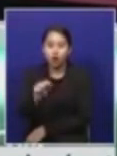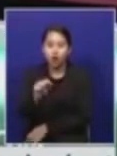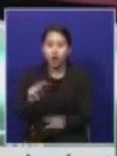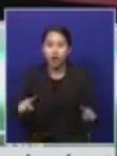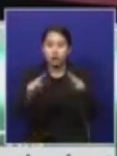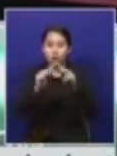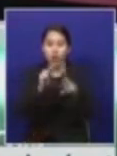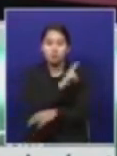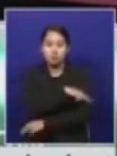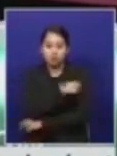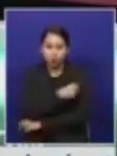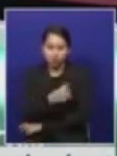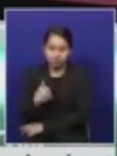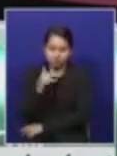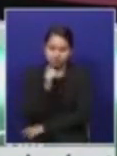มีพัดลมพื้นที่ไปเจอกับพี่น้องที่กลับจากต่างประเทศในจุดกัดตัวที่อำเภอสะเดาและก็ได้พูดคุยกับพี่น้อง